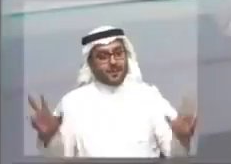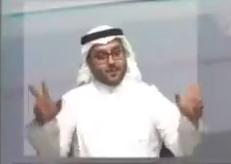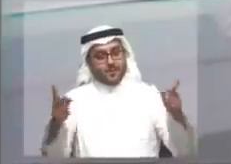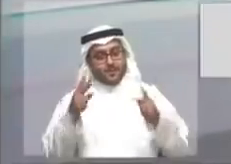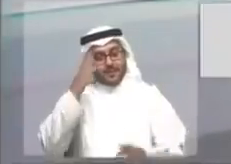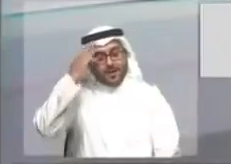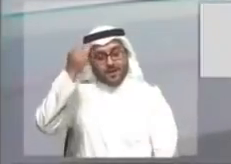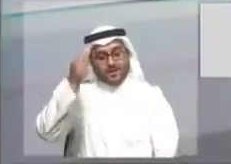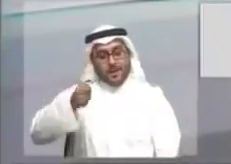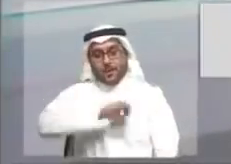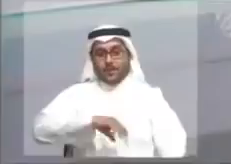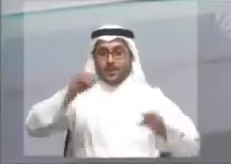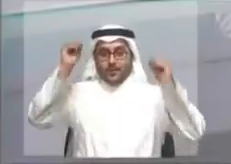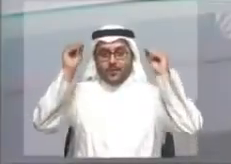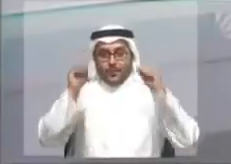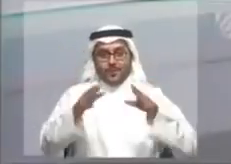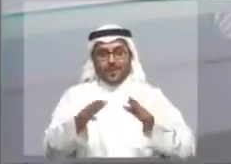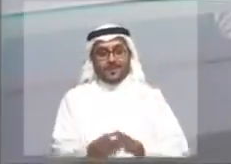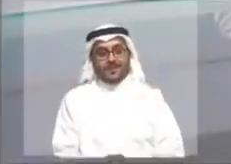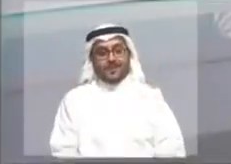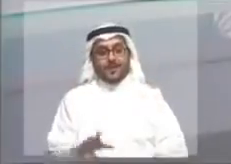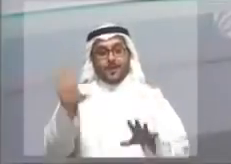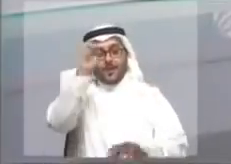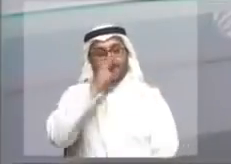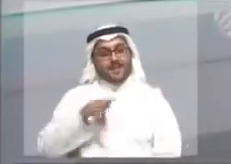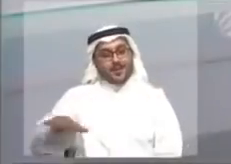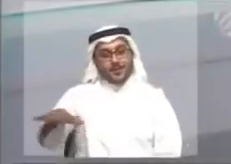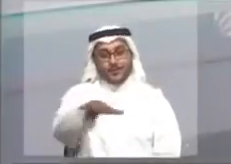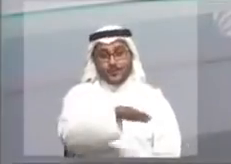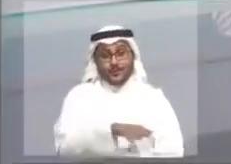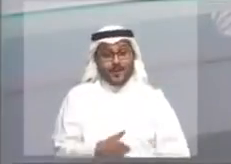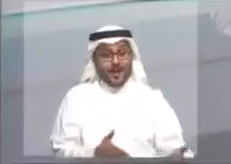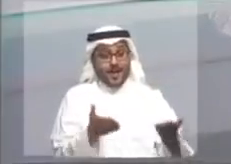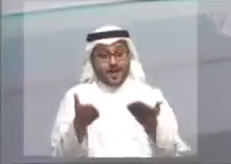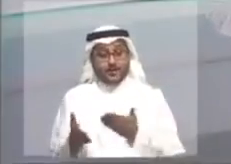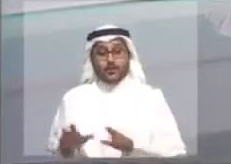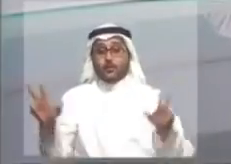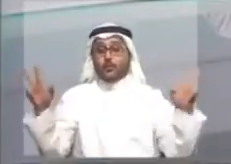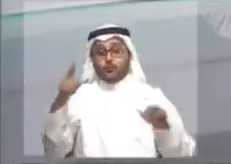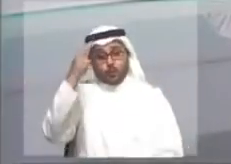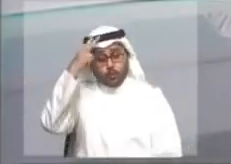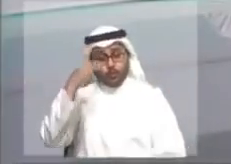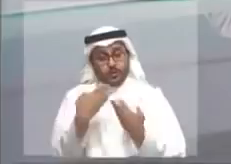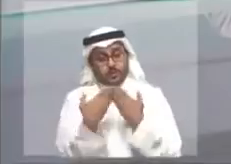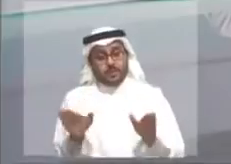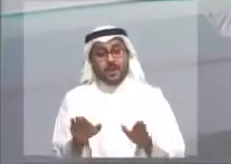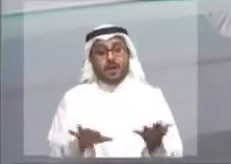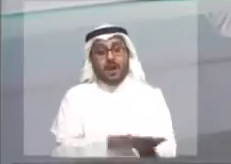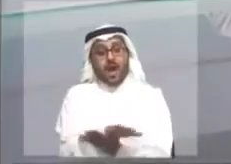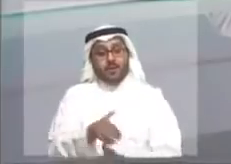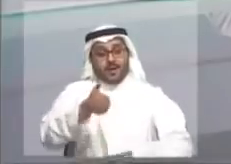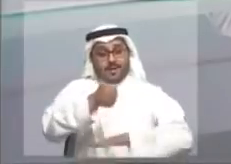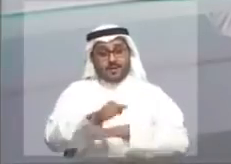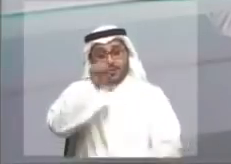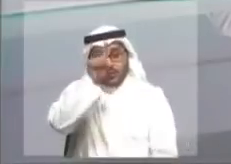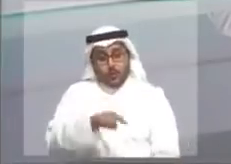مشاهدينا الكرام، السلام عليكم ورحمة الله وبركاته. طاب مساكم بكل خير، نحييكم من قناة السعودية ونقدم لكم نشرة الأخبار الرئيسة